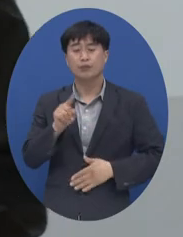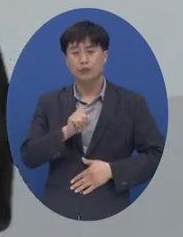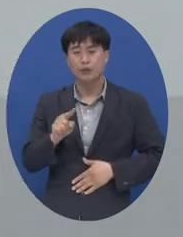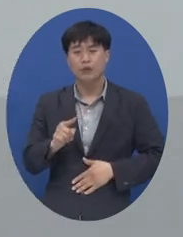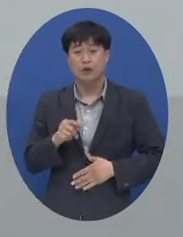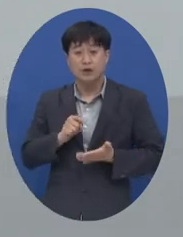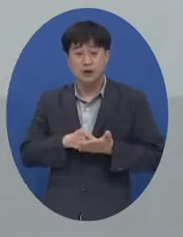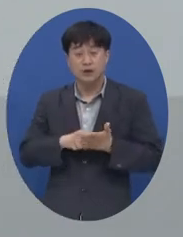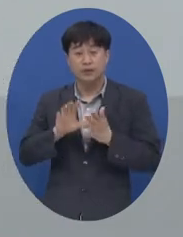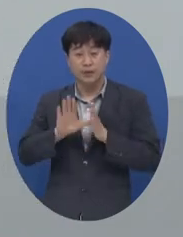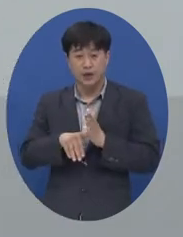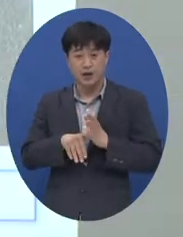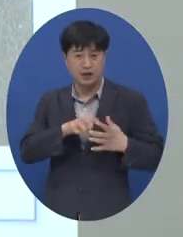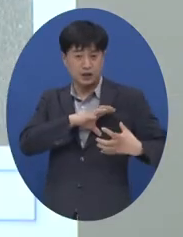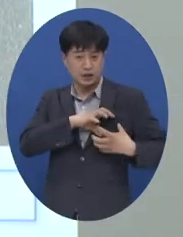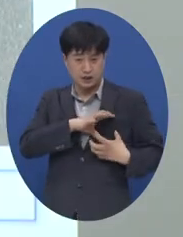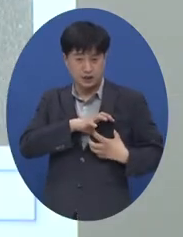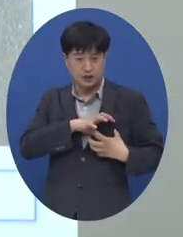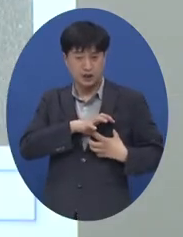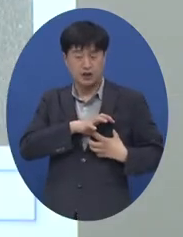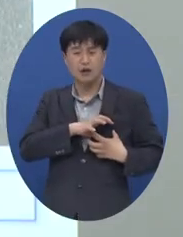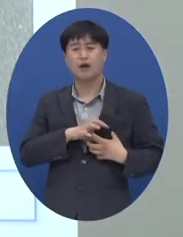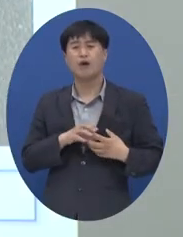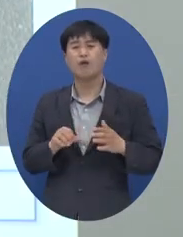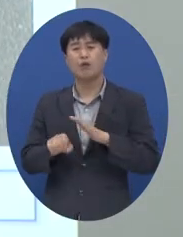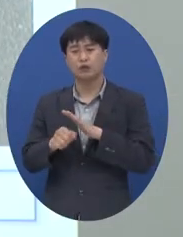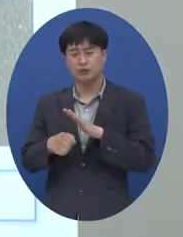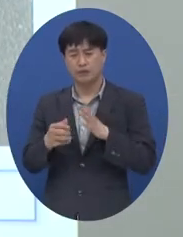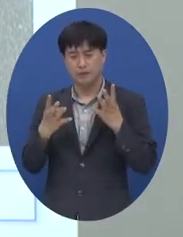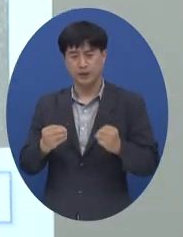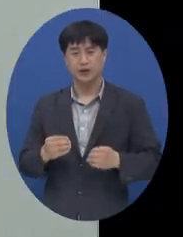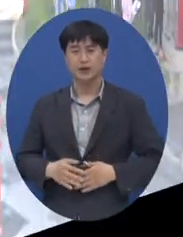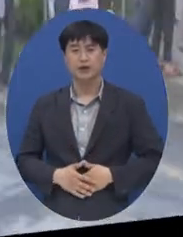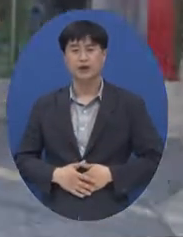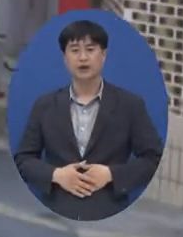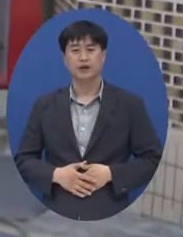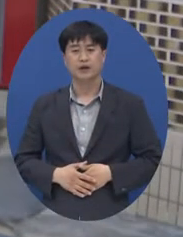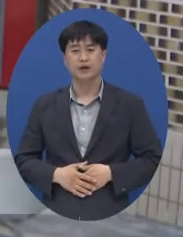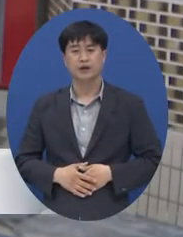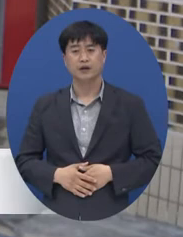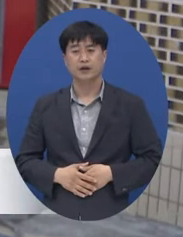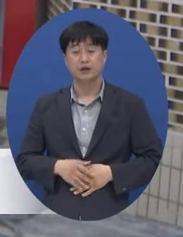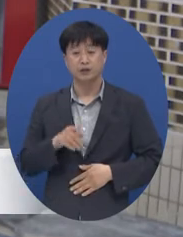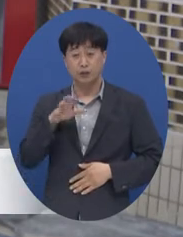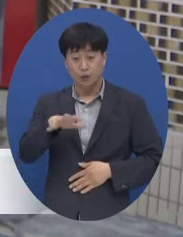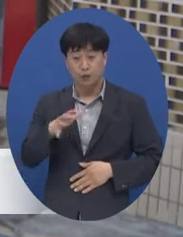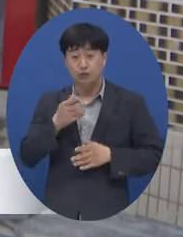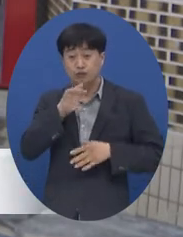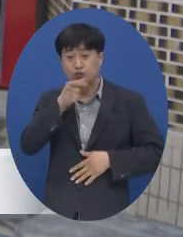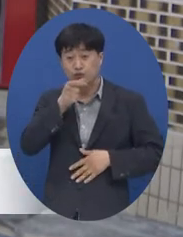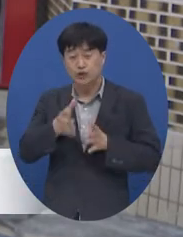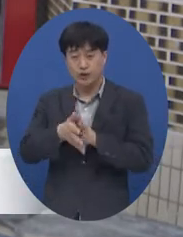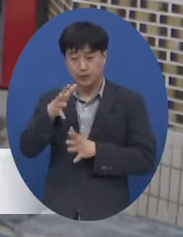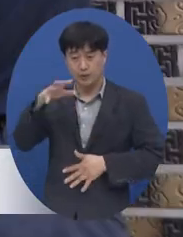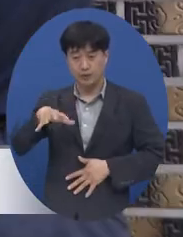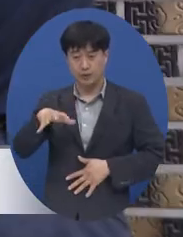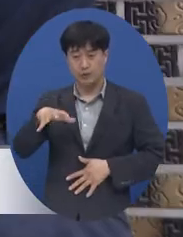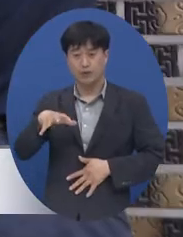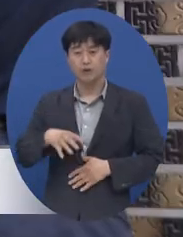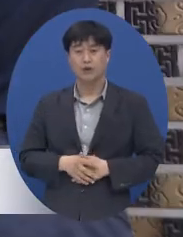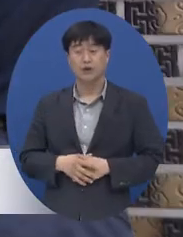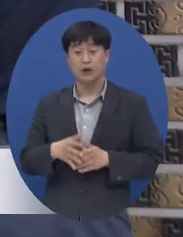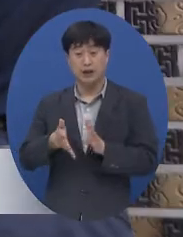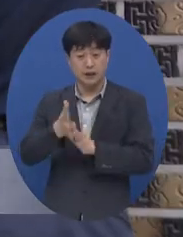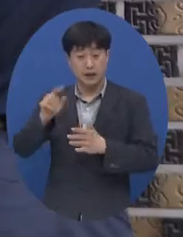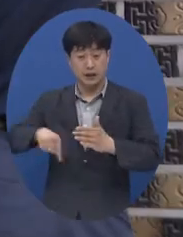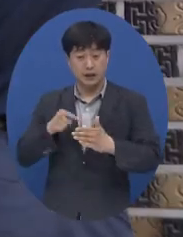생명을 살리는 자동심장충격기가 무용지물인 경우도 있단 겁니다. 이곳은 수원의 한 아파트 단지. 단지